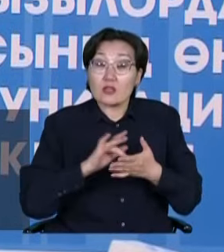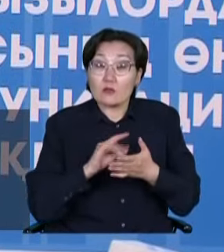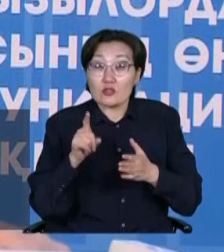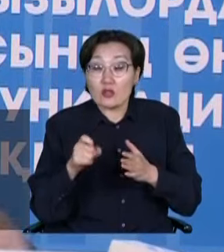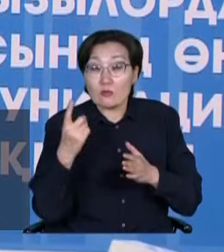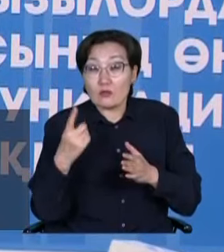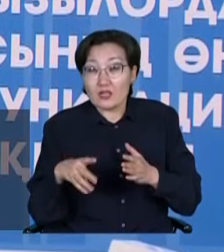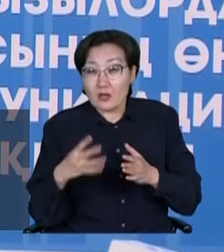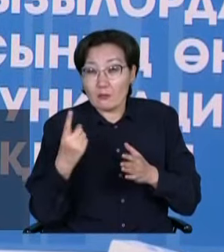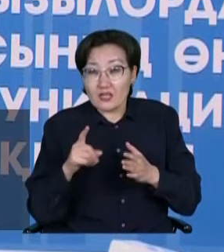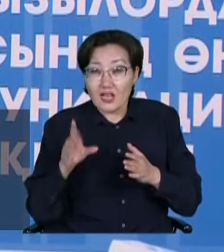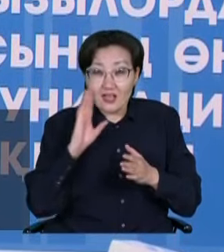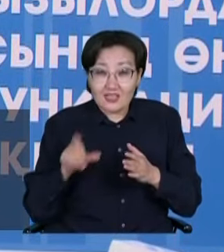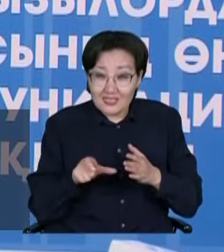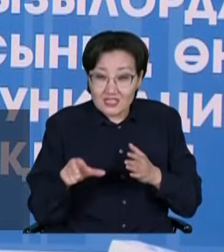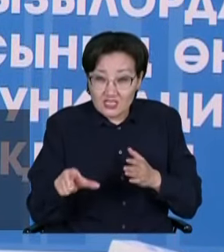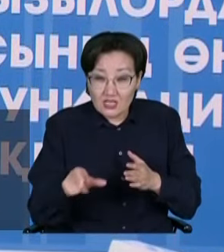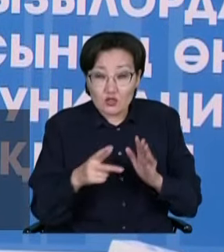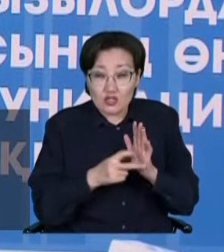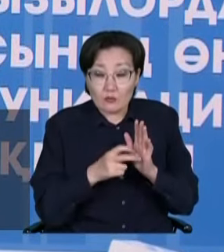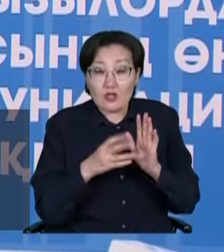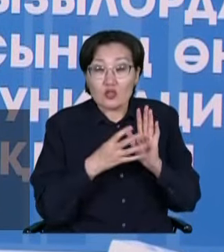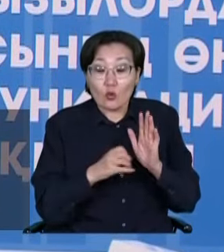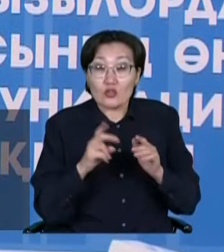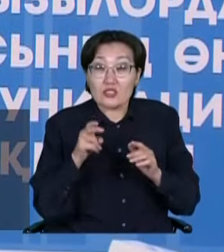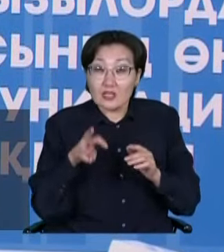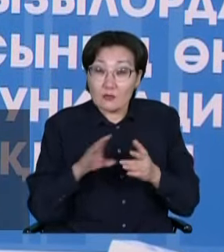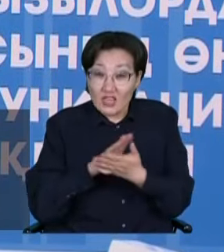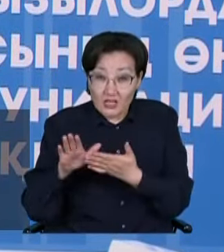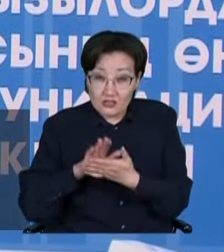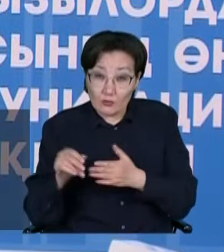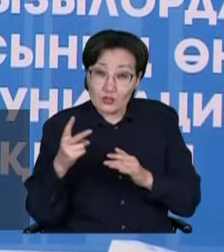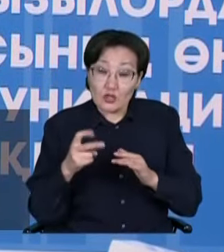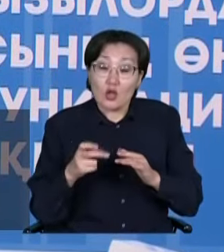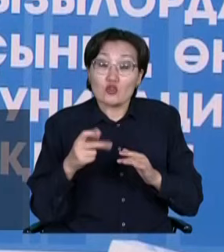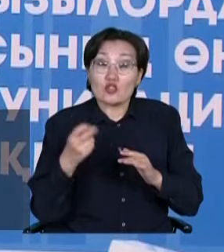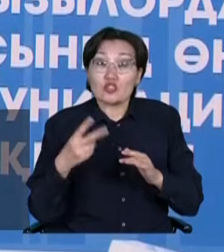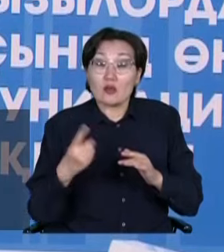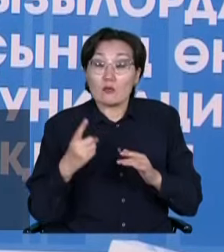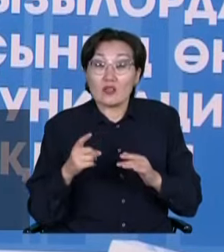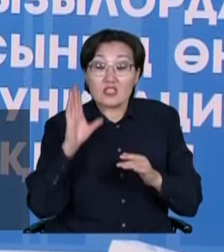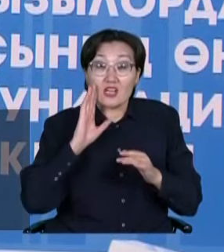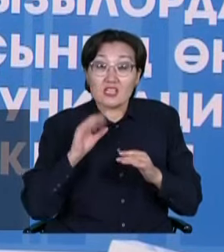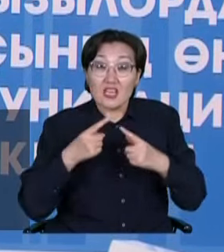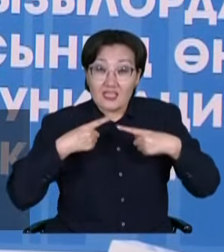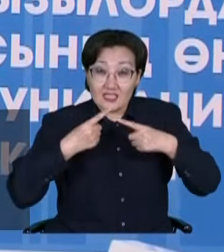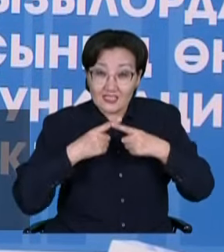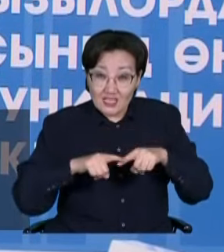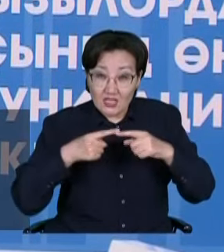141 каналдың 809 шақырымы тазаланып, 321 дана гидротехникалық нысандар